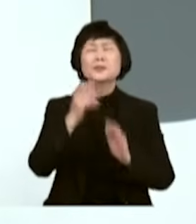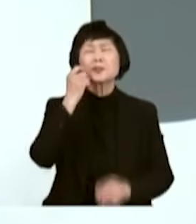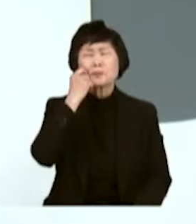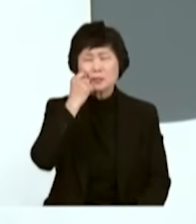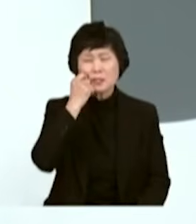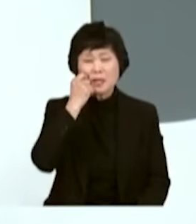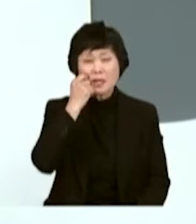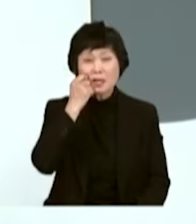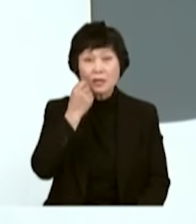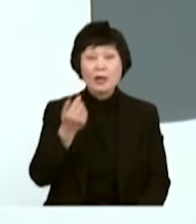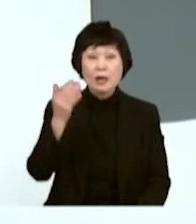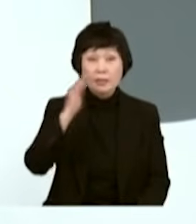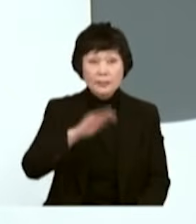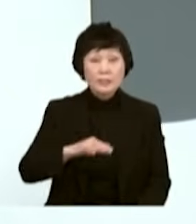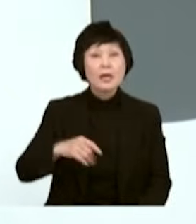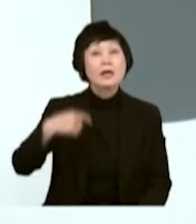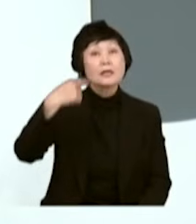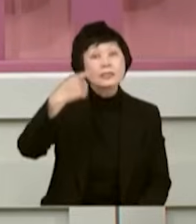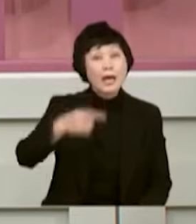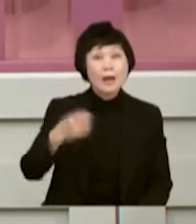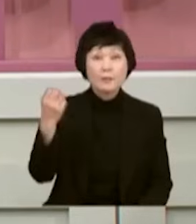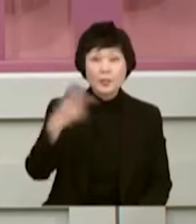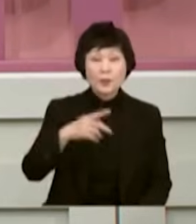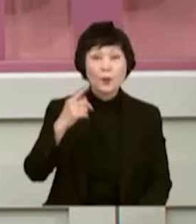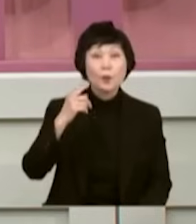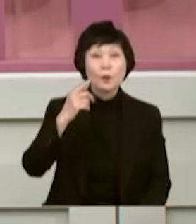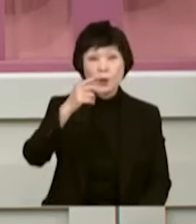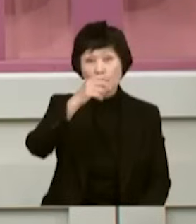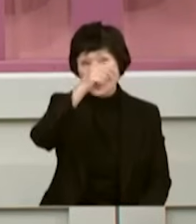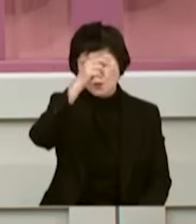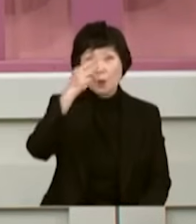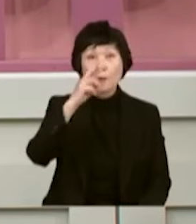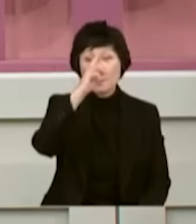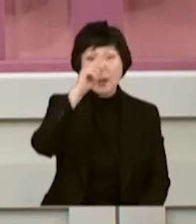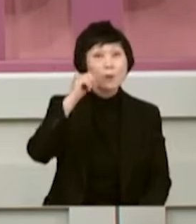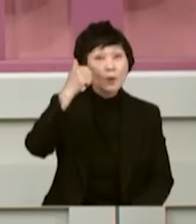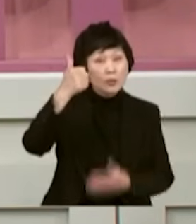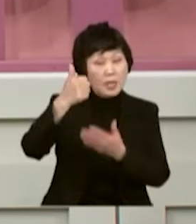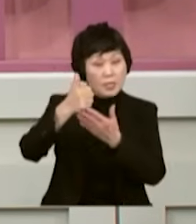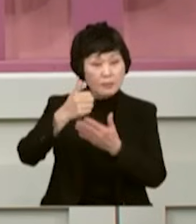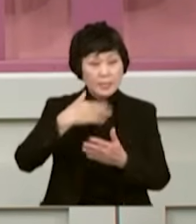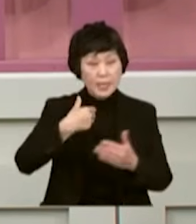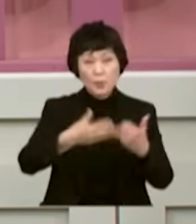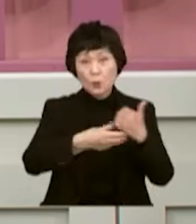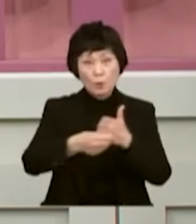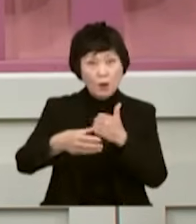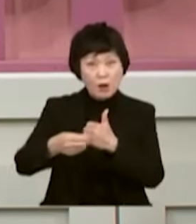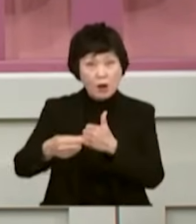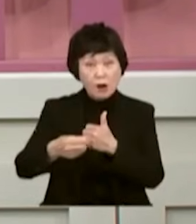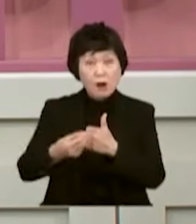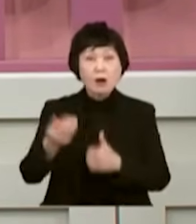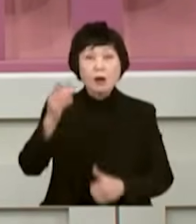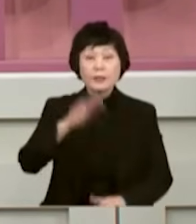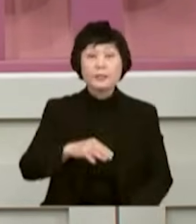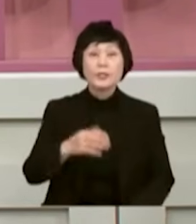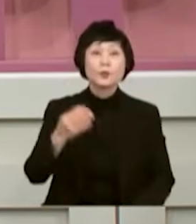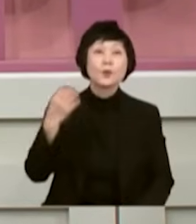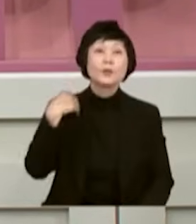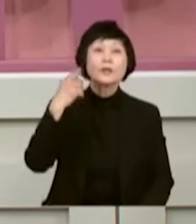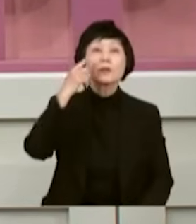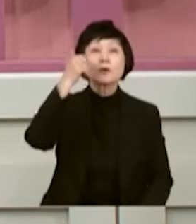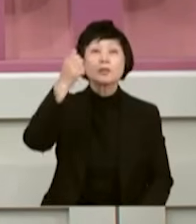울어요. 은혜 받고 네네. 그 박병선 장로님이 그 다음에 한번 또 시켜보는 거예요. 다른 데 가서 근데 그